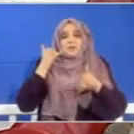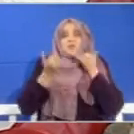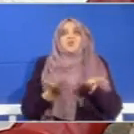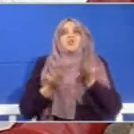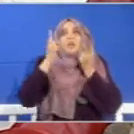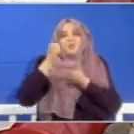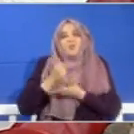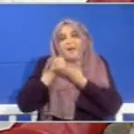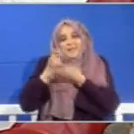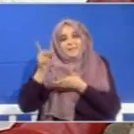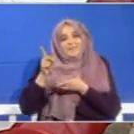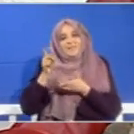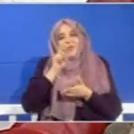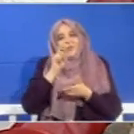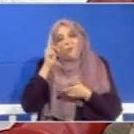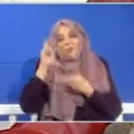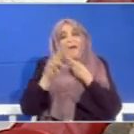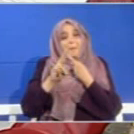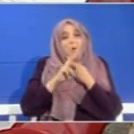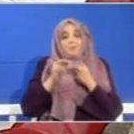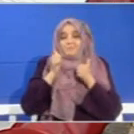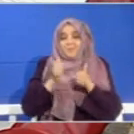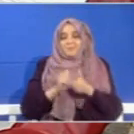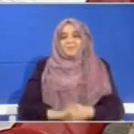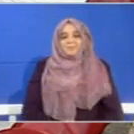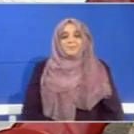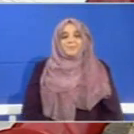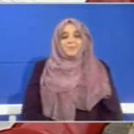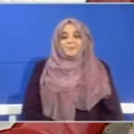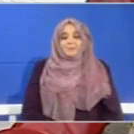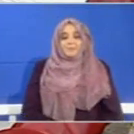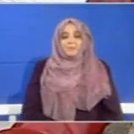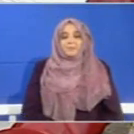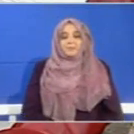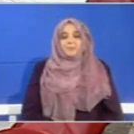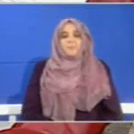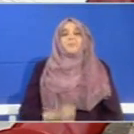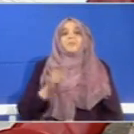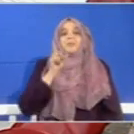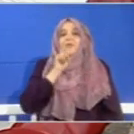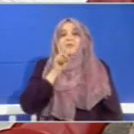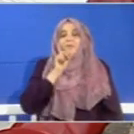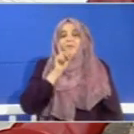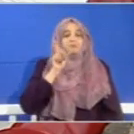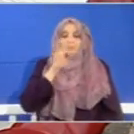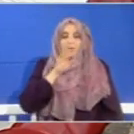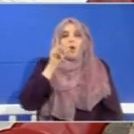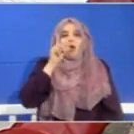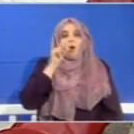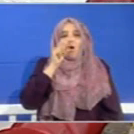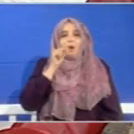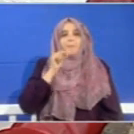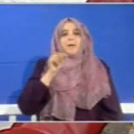أن يوفق الشيخ ويجيب عن جميع هذه الأسئلة. سؤال سيدة أم محمد من شلف أو رشيد من شلف فضيلة من